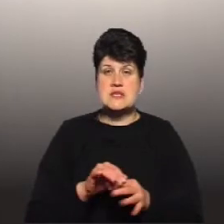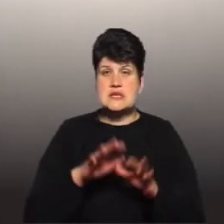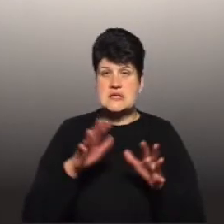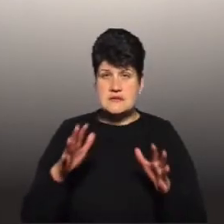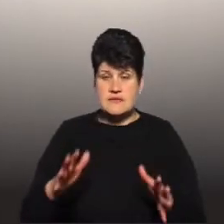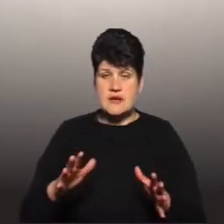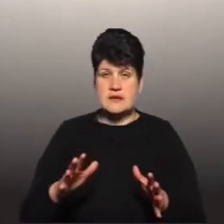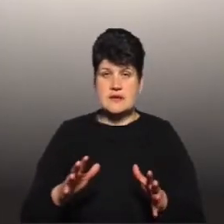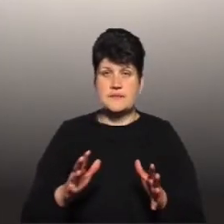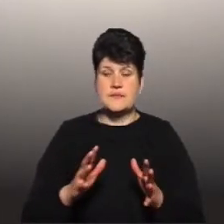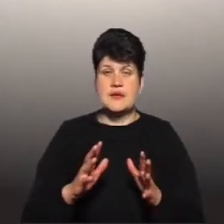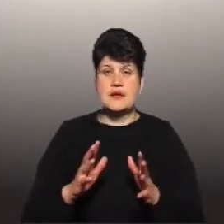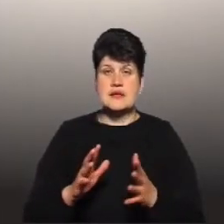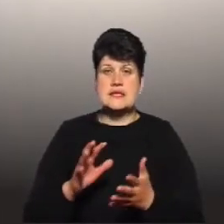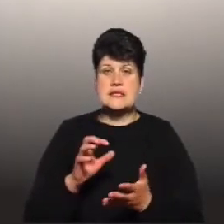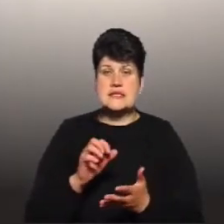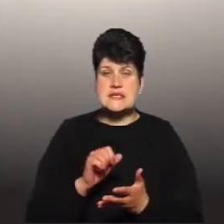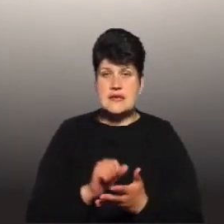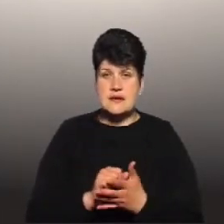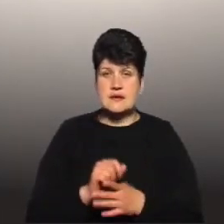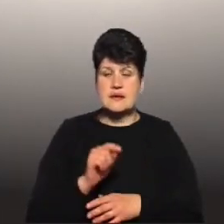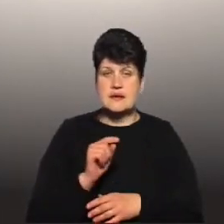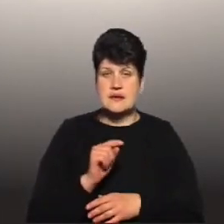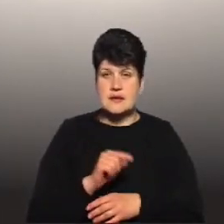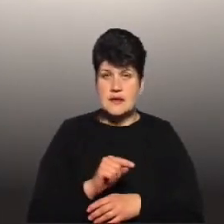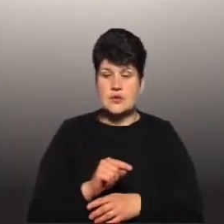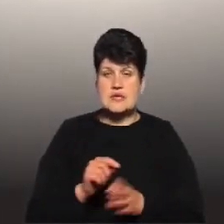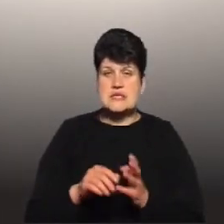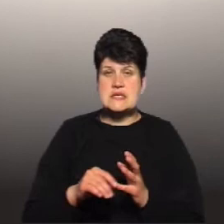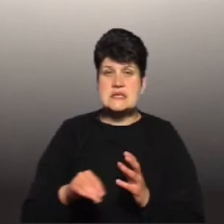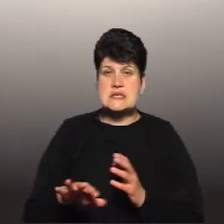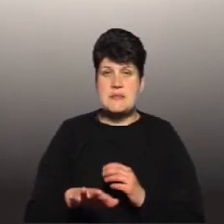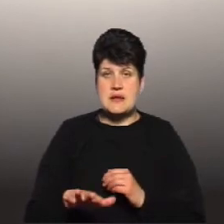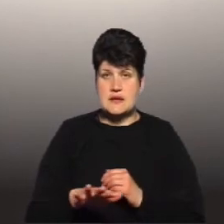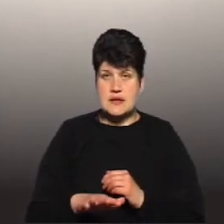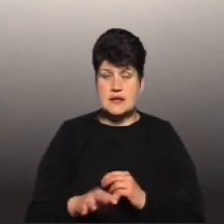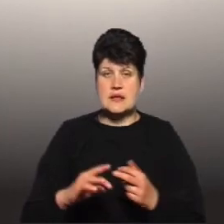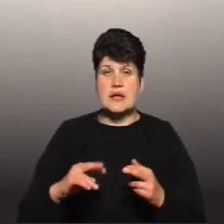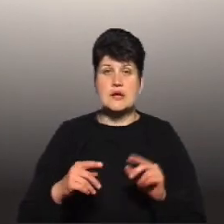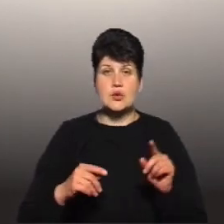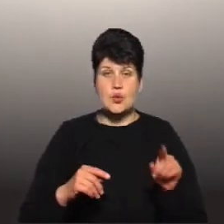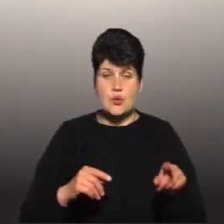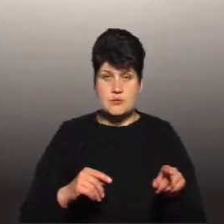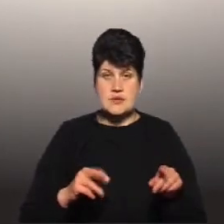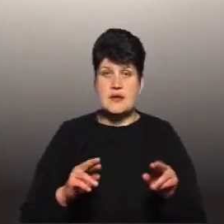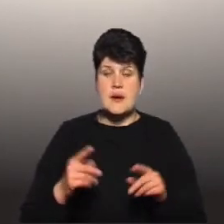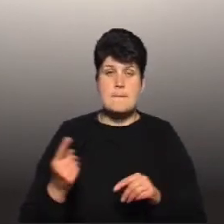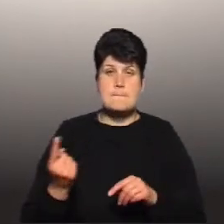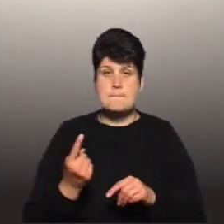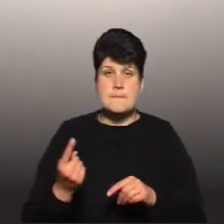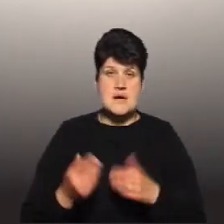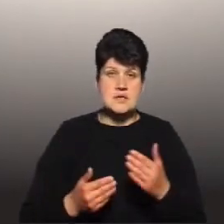рекультивації зайнятих ними земельних ділянок. Натомість, як перший крок,